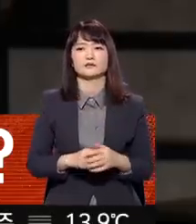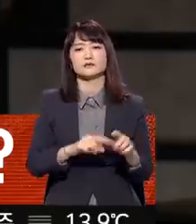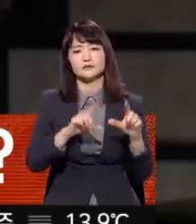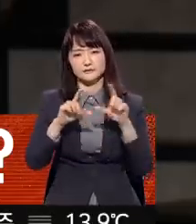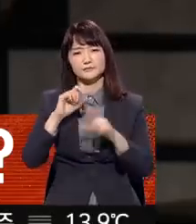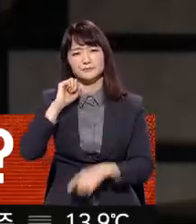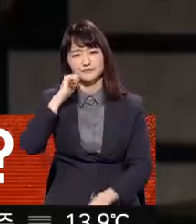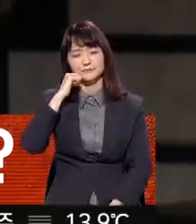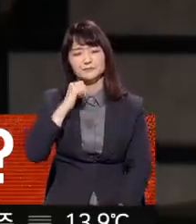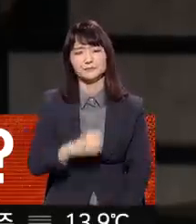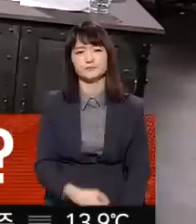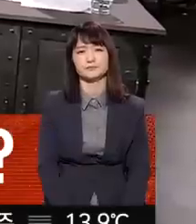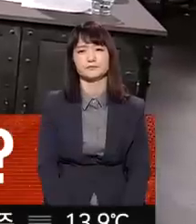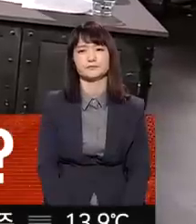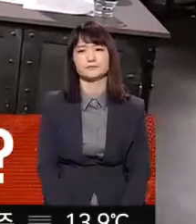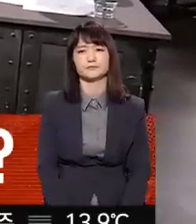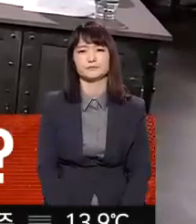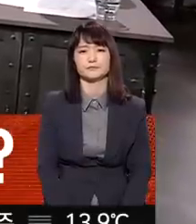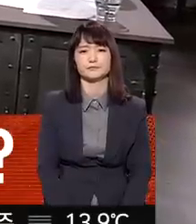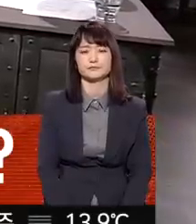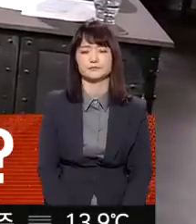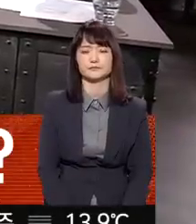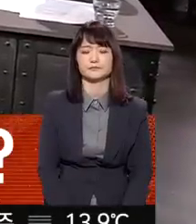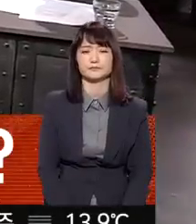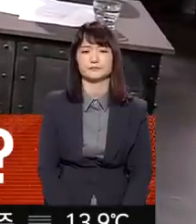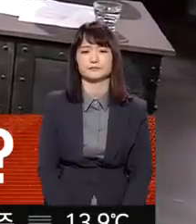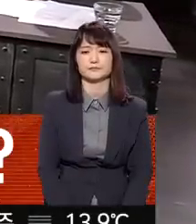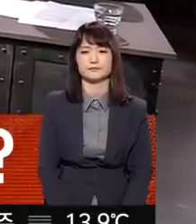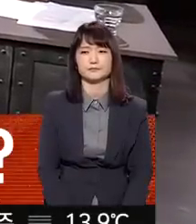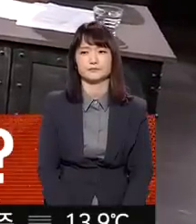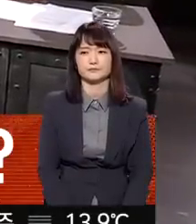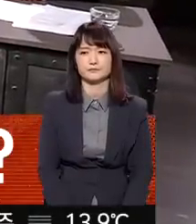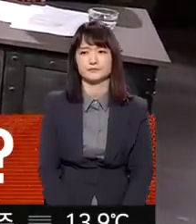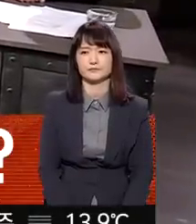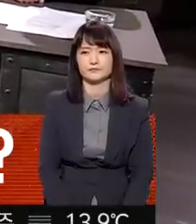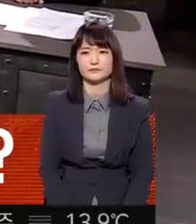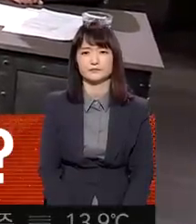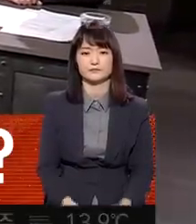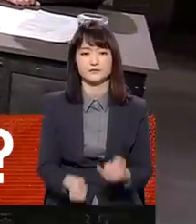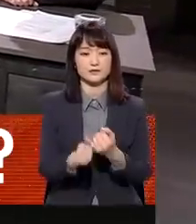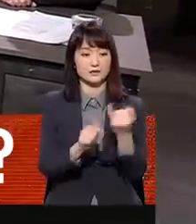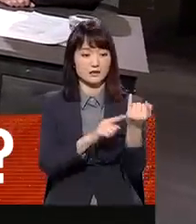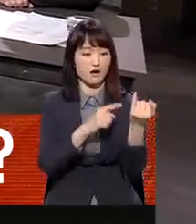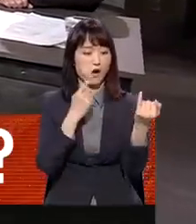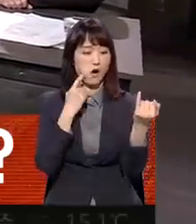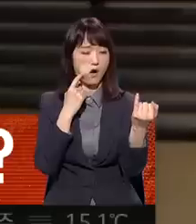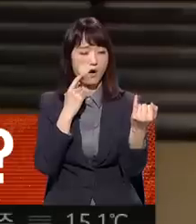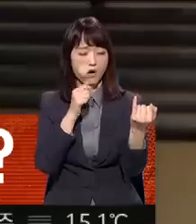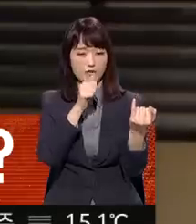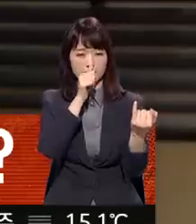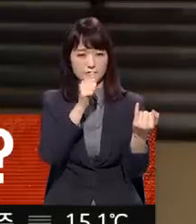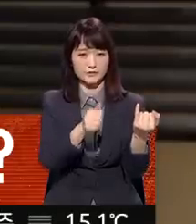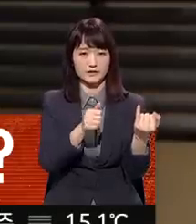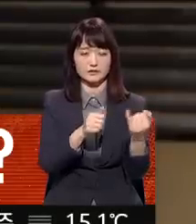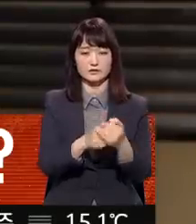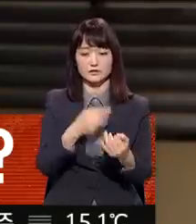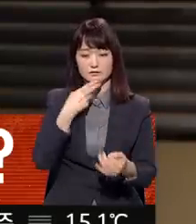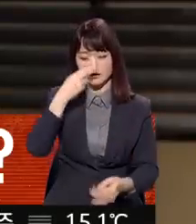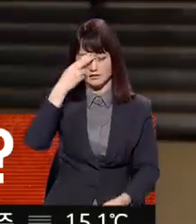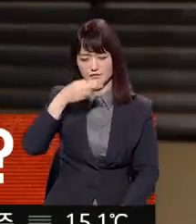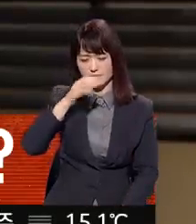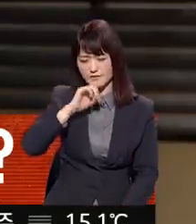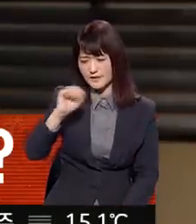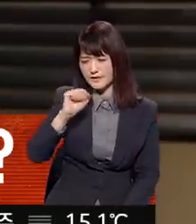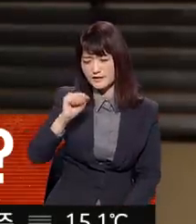어렵죠. 좀 과했던 부분은 그런 것 같아요. 지금 무고를 하고 있거든요. 예. 음주운전했다, 뭐 때리고 있다, 스토킹하고